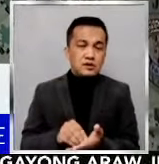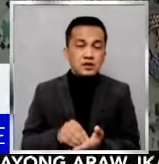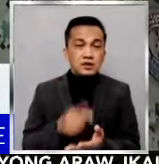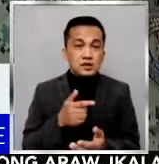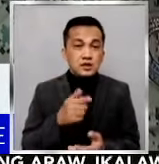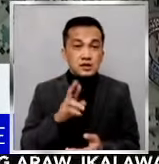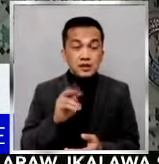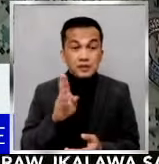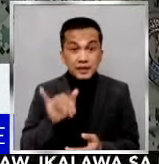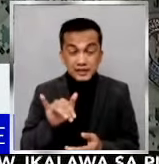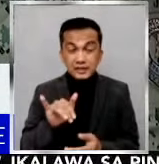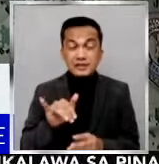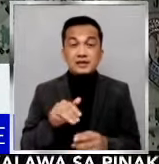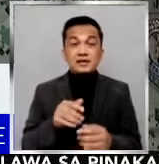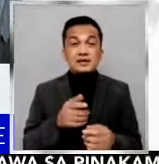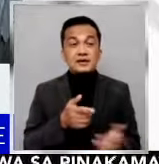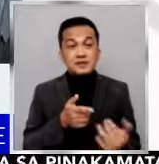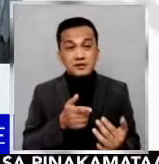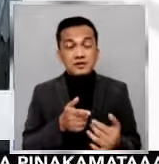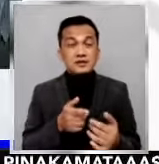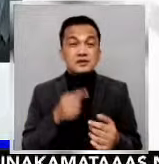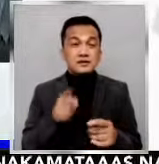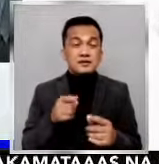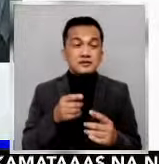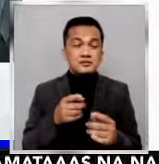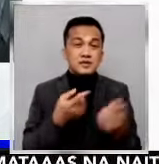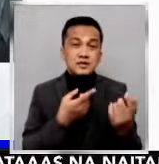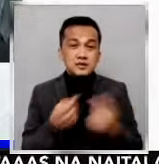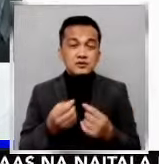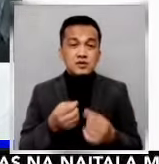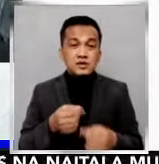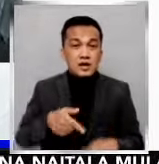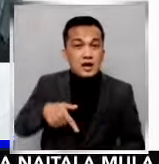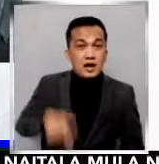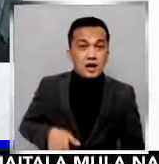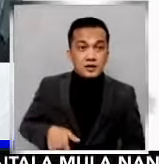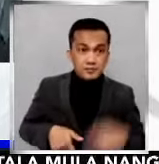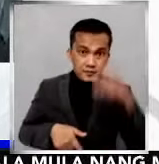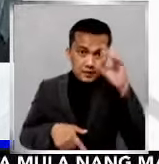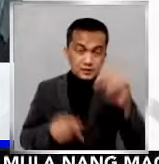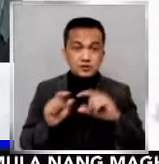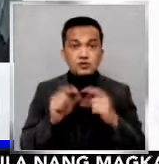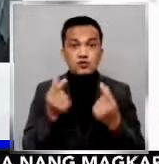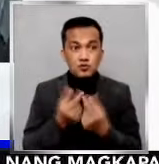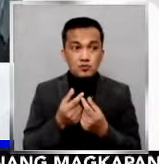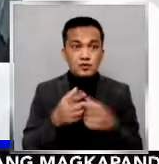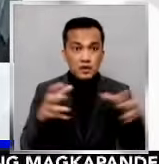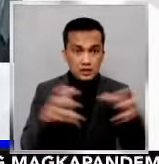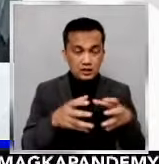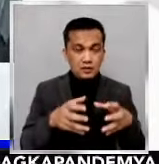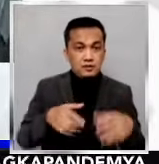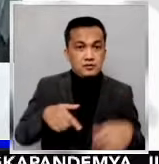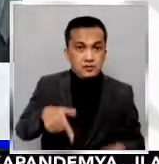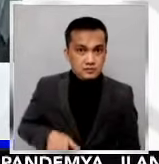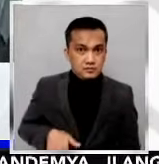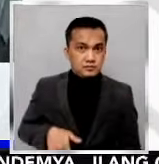ito, perpetrated by armed men or group of armed men. So, robbery in band po yung kakaso po natin sa